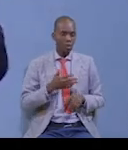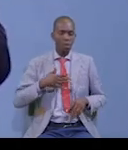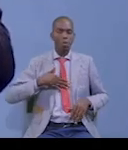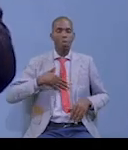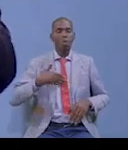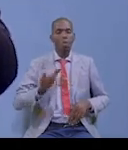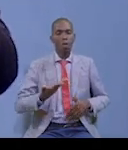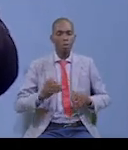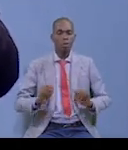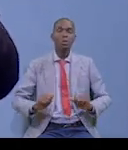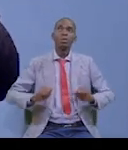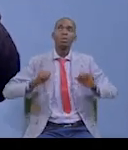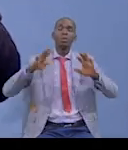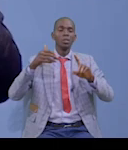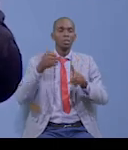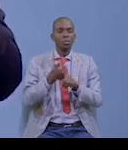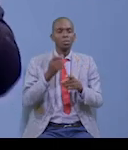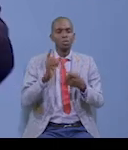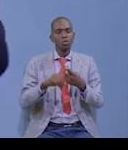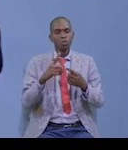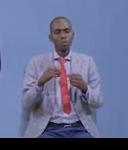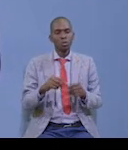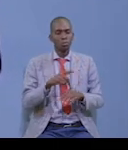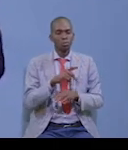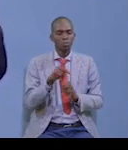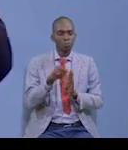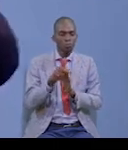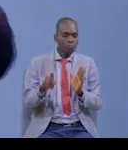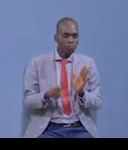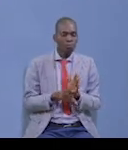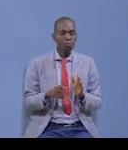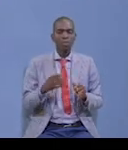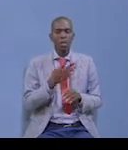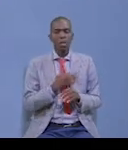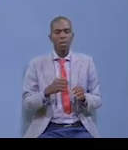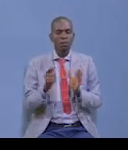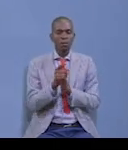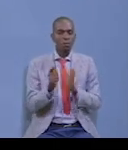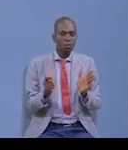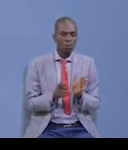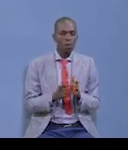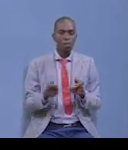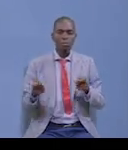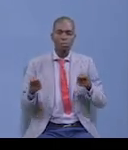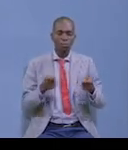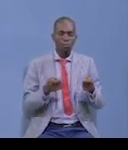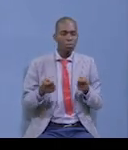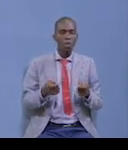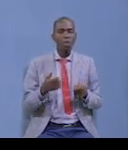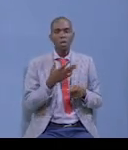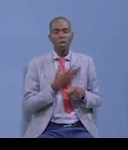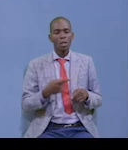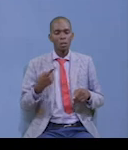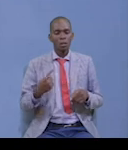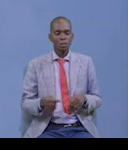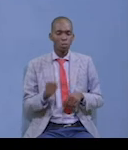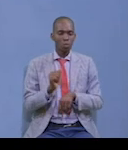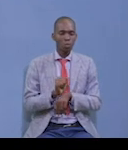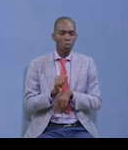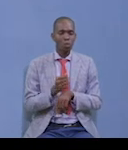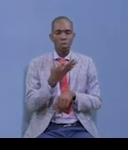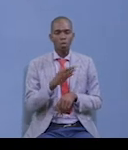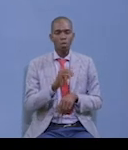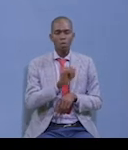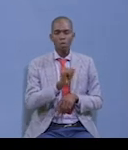హింసెల్ఫ్ to the principles and the rules and the practice and the duty of a soldier. ఆ